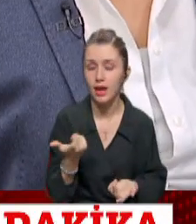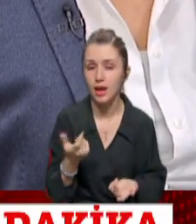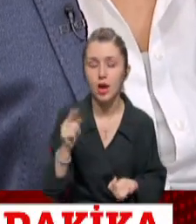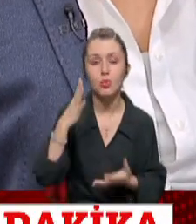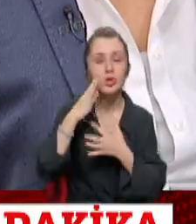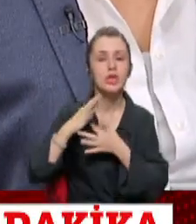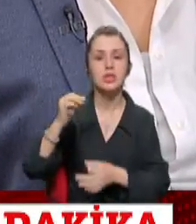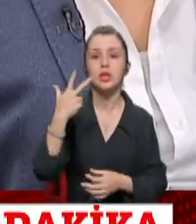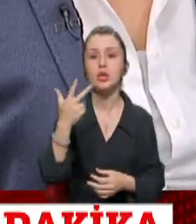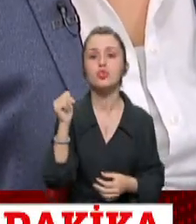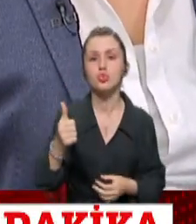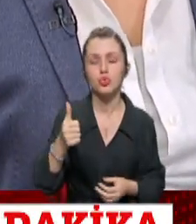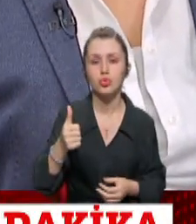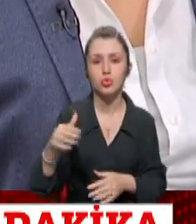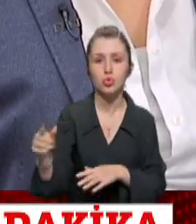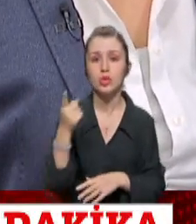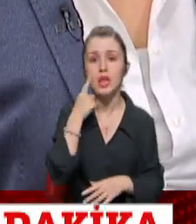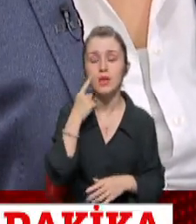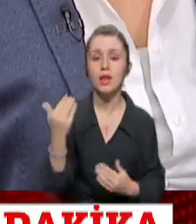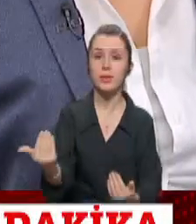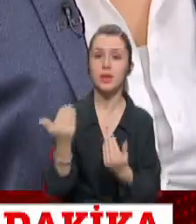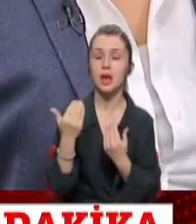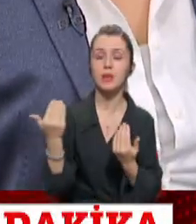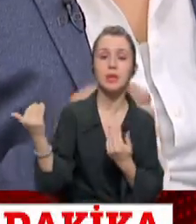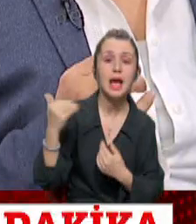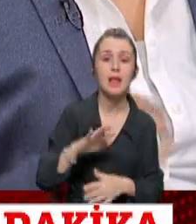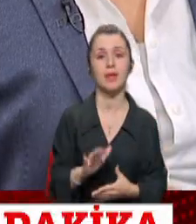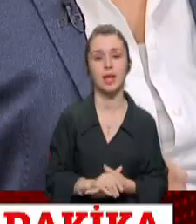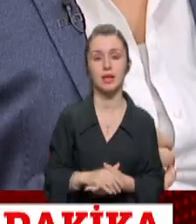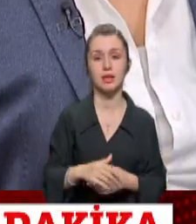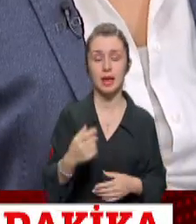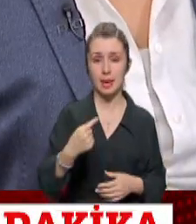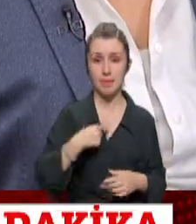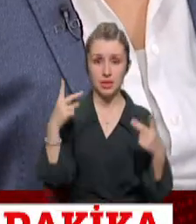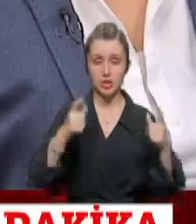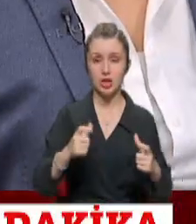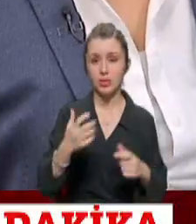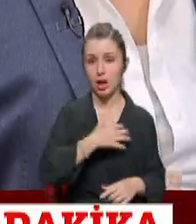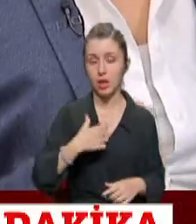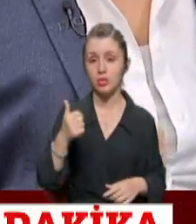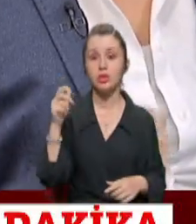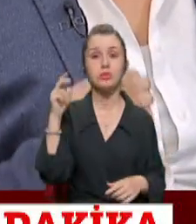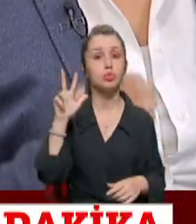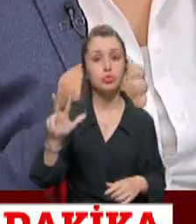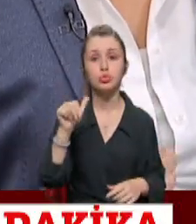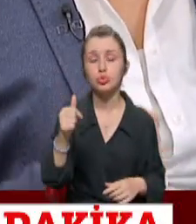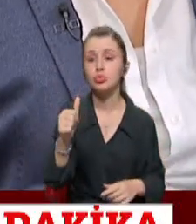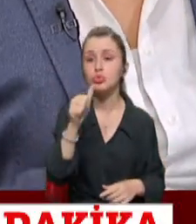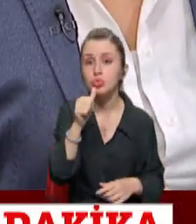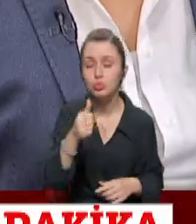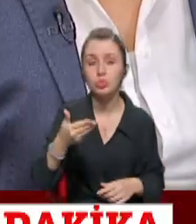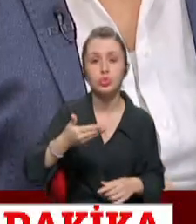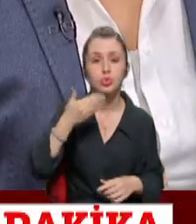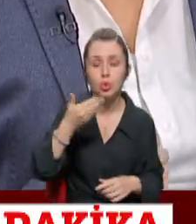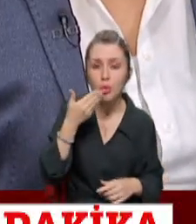Bu insanlar 3 gün devletten bir yardım gelmeden, benim şehrimde annemler 3 gün bir yudum su, bir